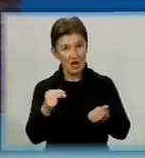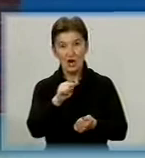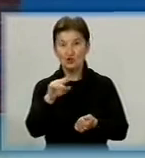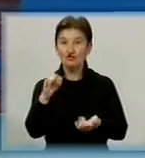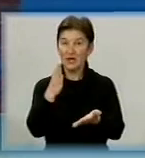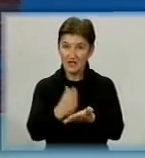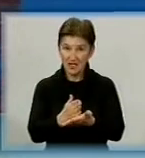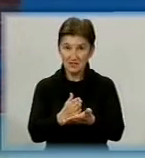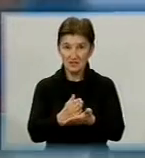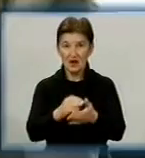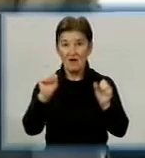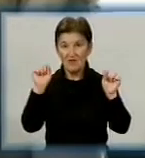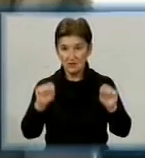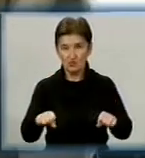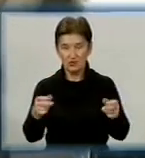З'ясовував Ігор Токар.